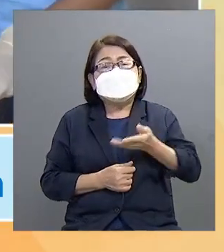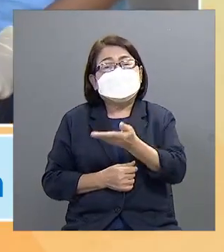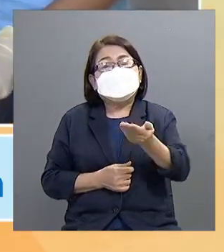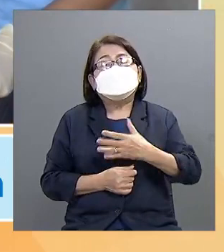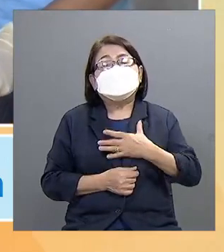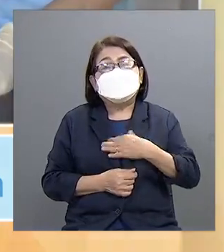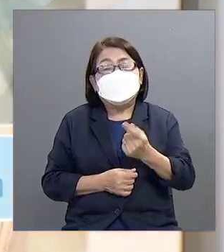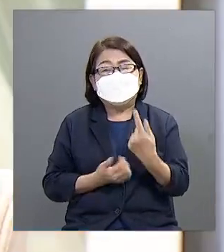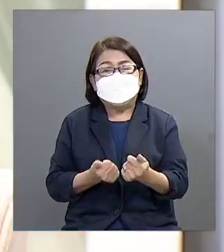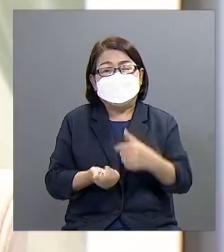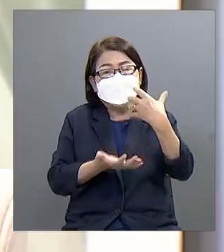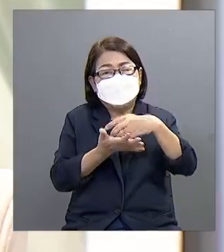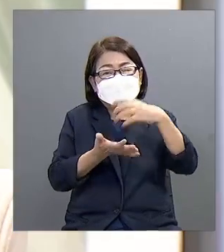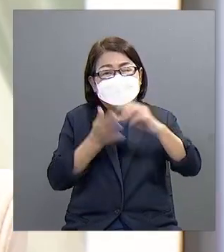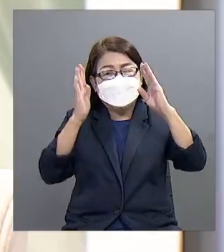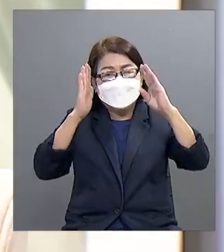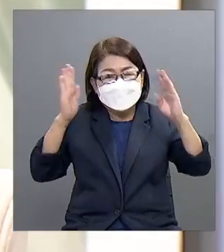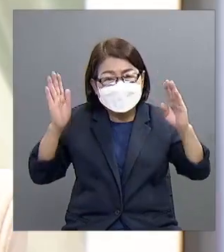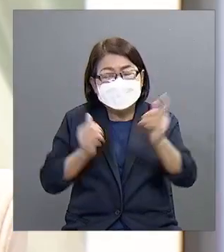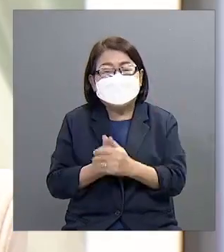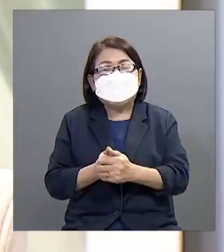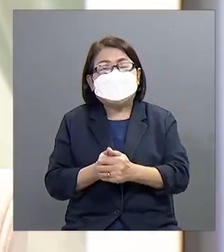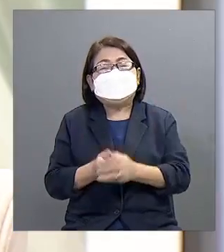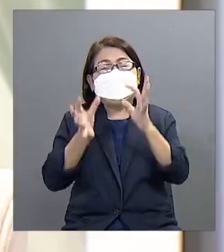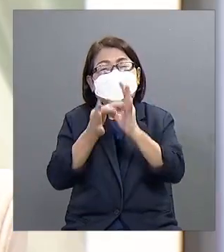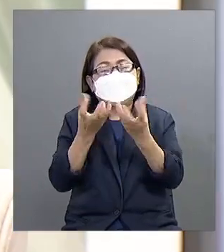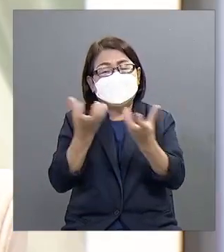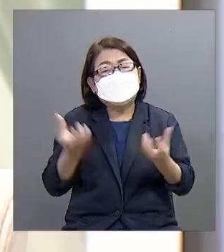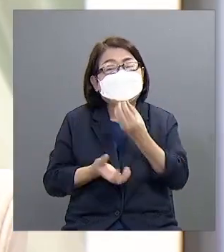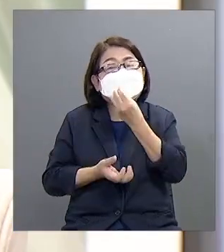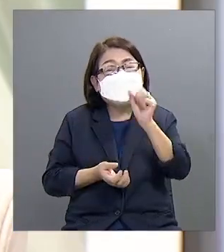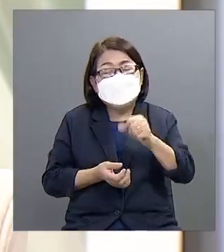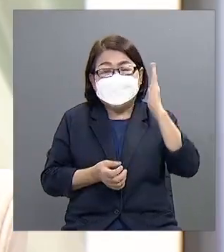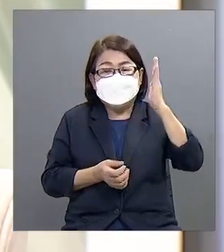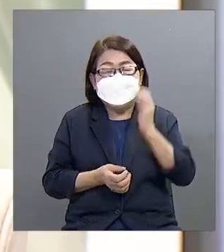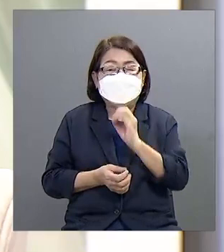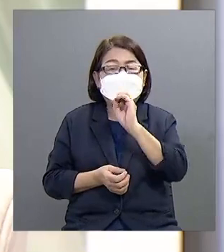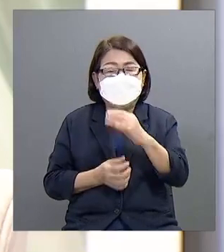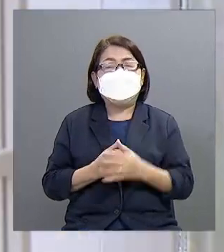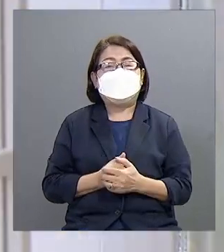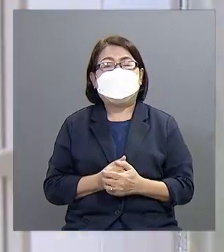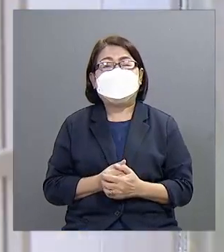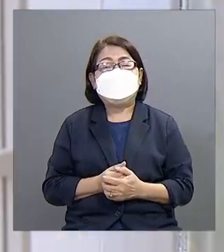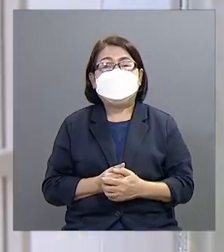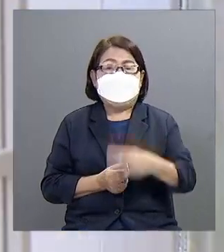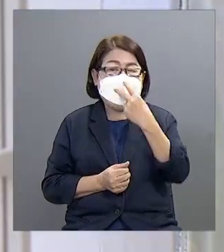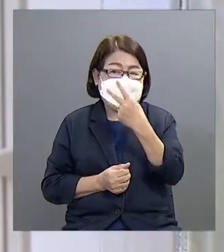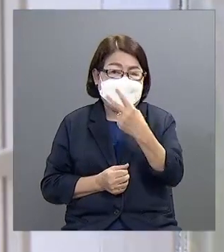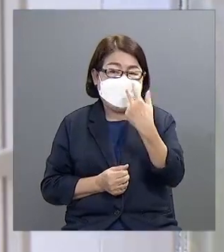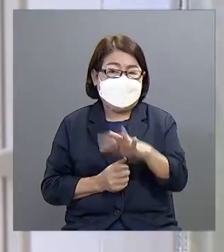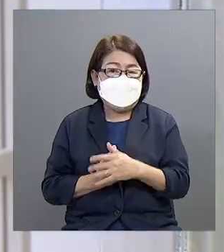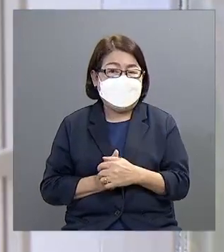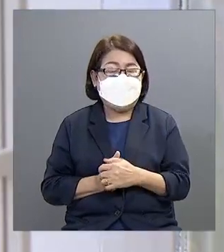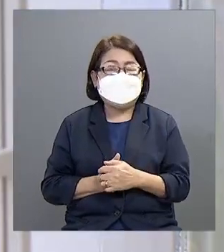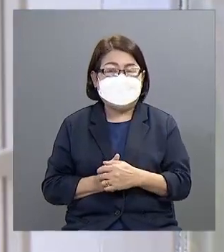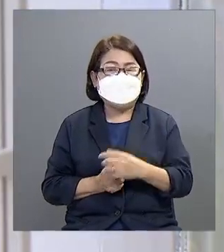นพวกเราได้รับฝีปากกันหรือเปล่าอย่างคุณประเสริฐศักดิ์บอกว่าโดนส่วนแล้วหนึ่งดอก เรื่องไหนอ่ะ ไม่รู้เหมือนกันเมื่อสักครู่น ี้น่าจะพี่หรือเปล่าเปิดรายการ